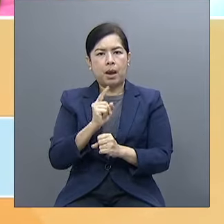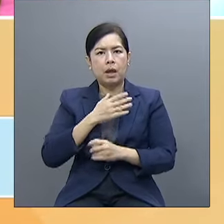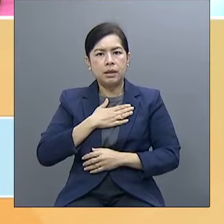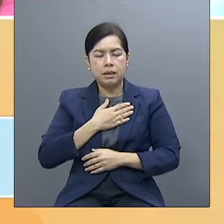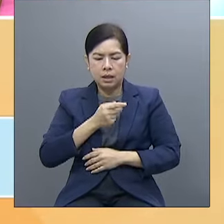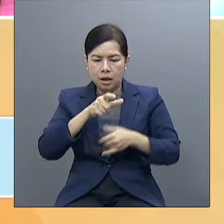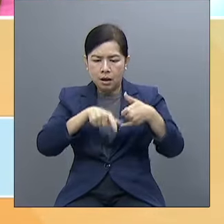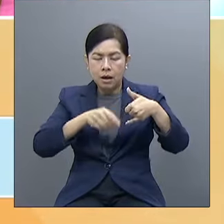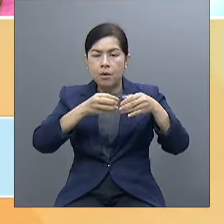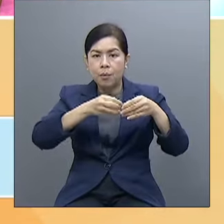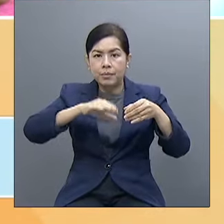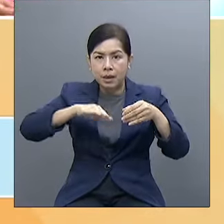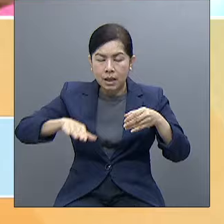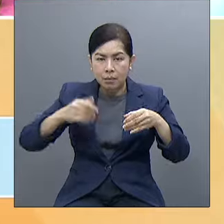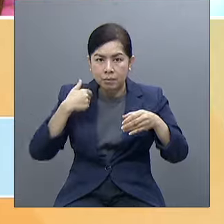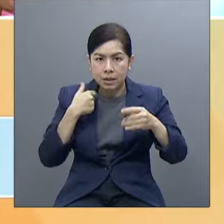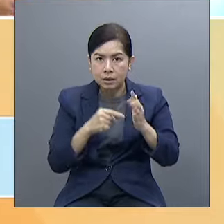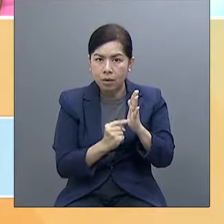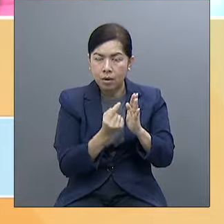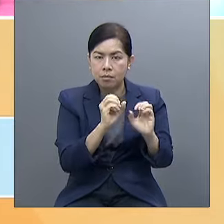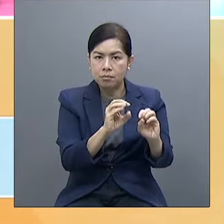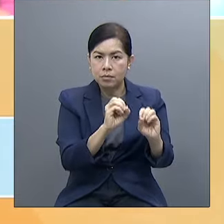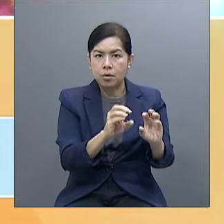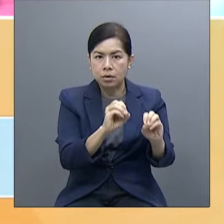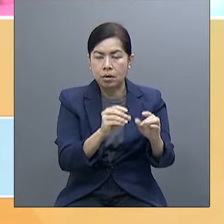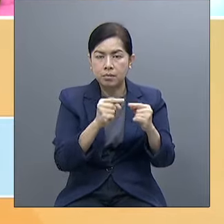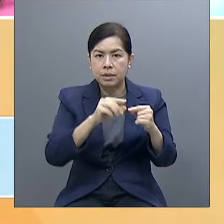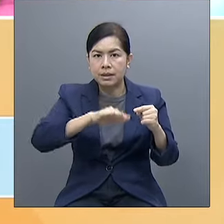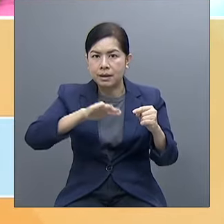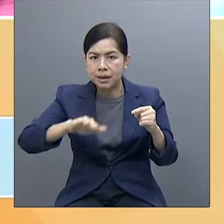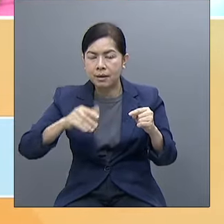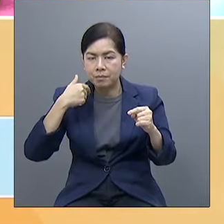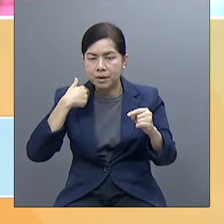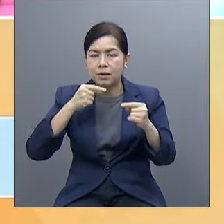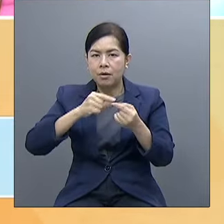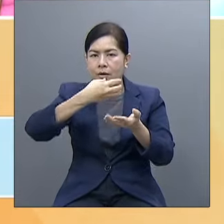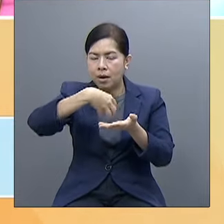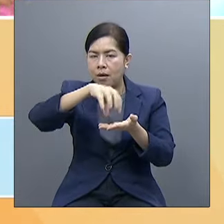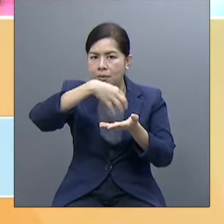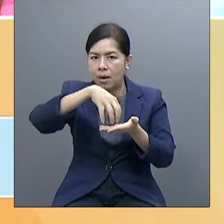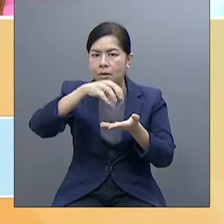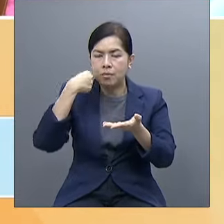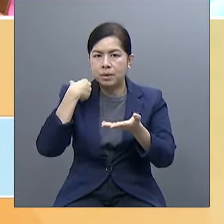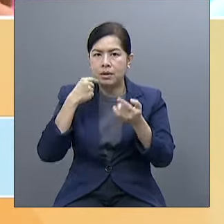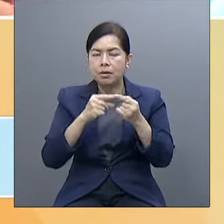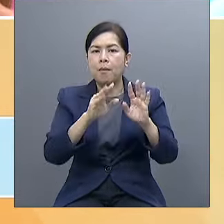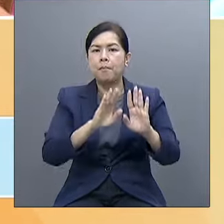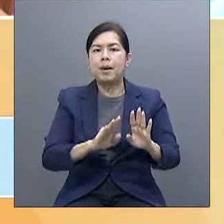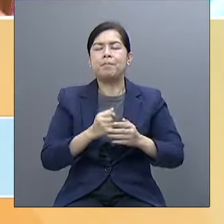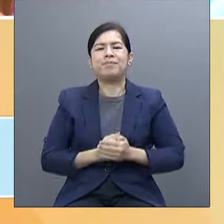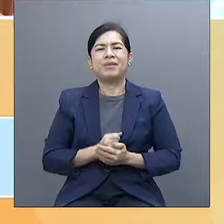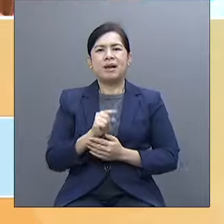การเรียนการสอนเนี่ยอาจจะต้องเริ่มต้นจากเนี่ยเด็กๆเสร็จแล้วเราก็เล่านิทานมีเล่านิทานพอดีเรามีนิทานใหม่ออกมาจากมูล